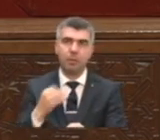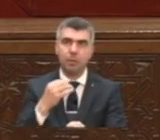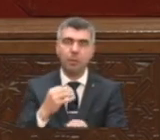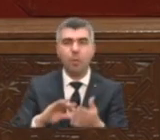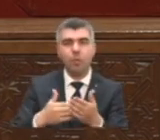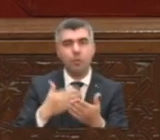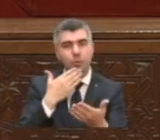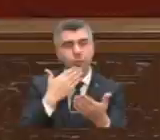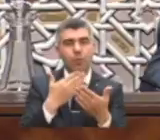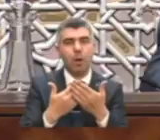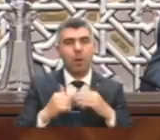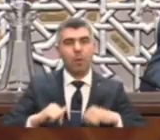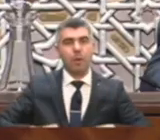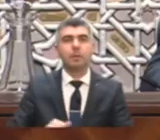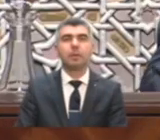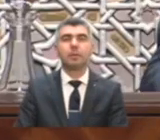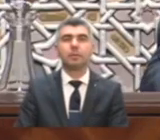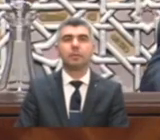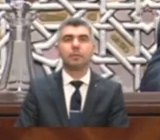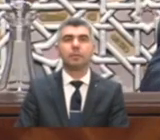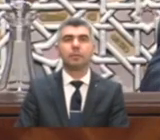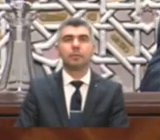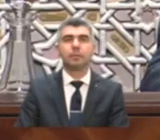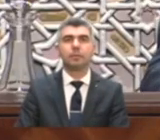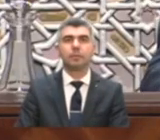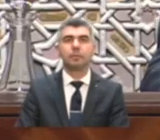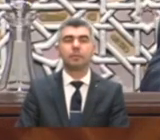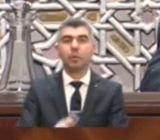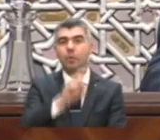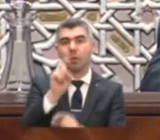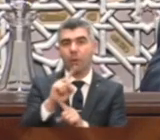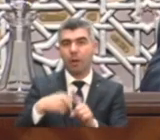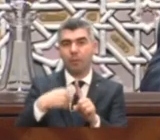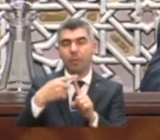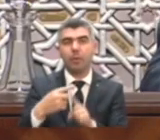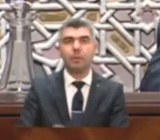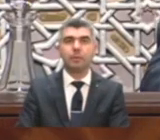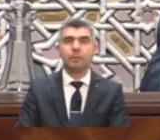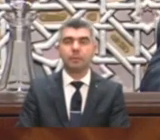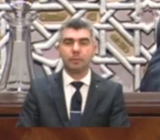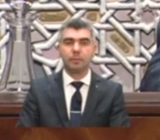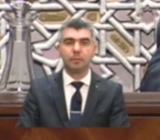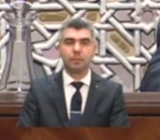التصور المستقبلي اللي بينا نوضعوا جميع؟ انت الوقت تعقيب.